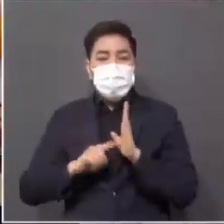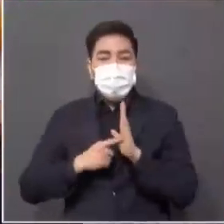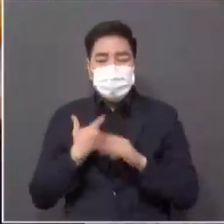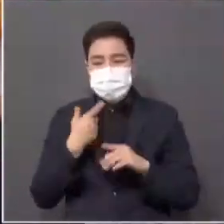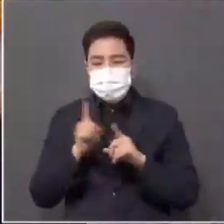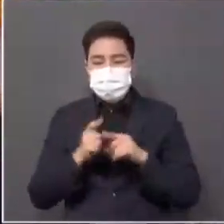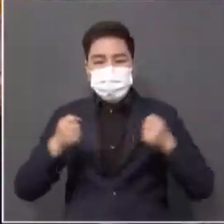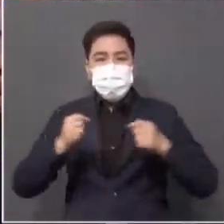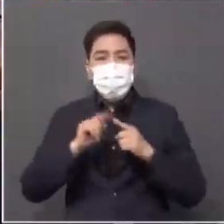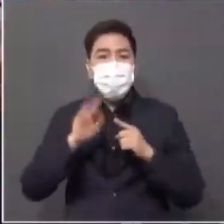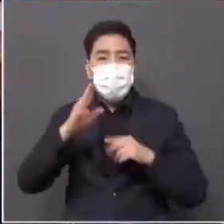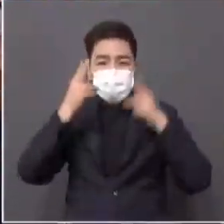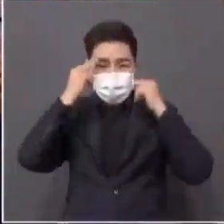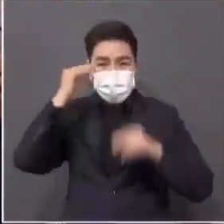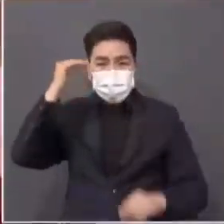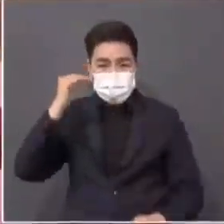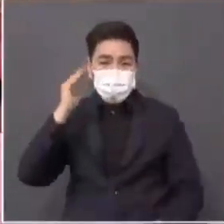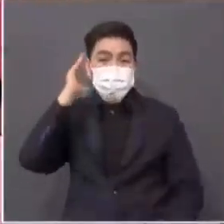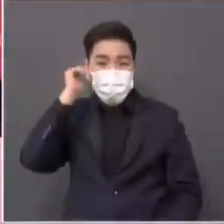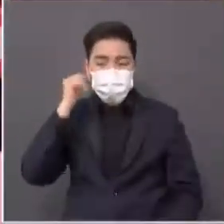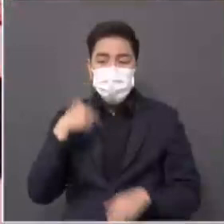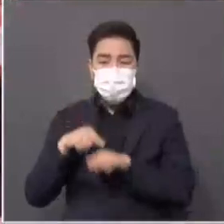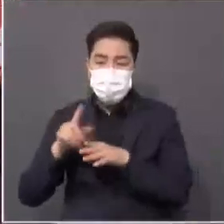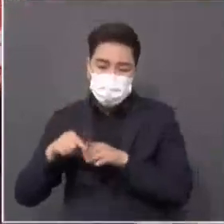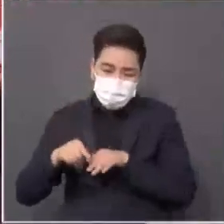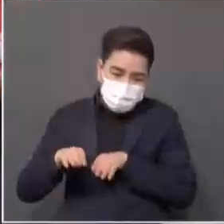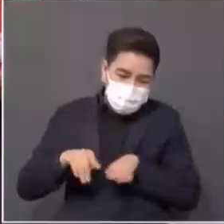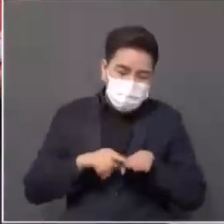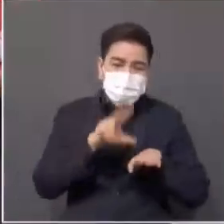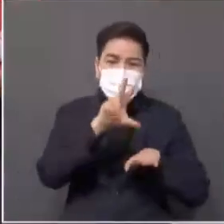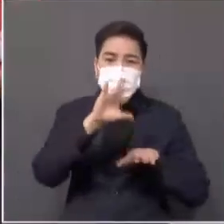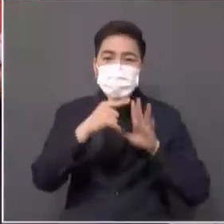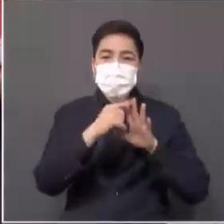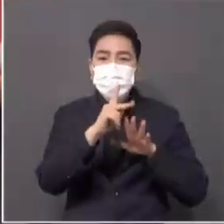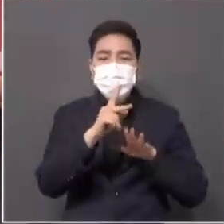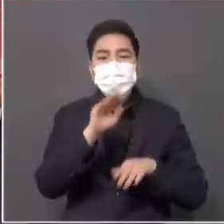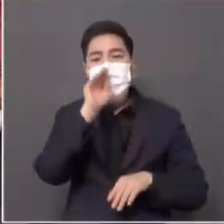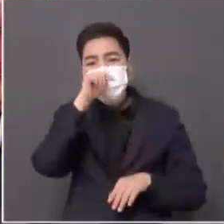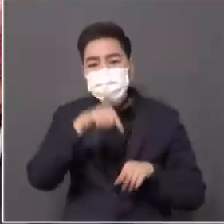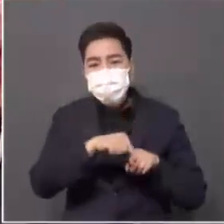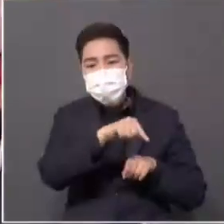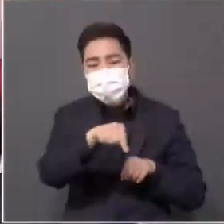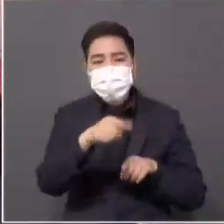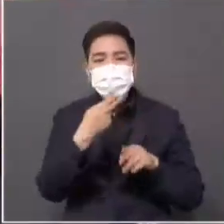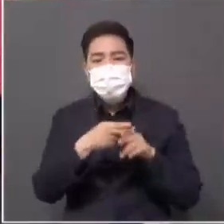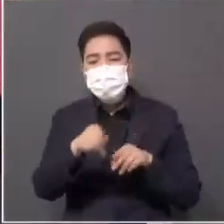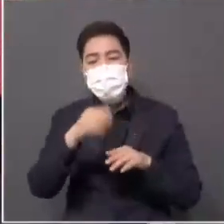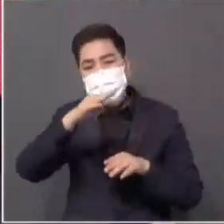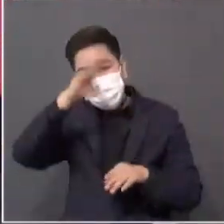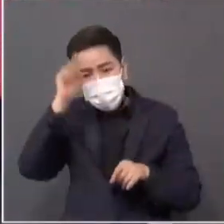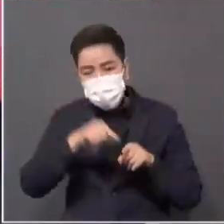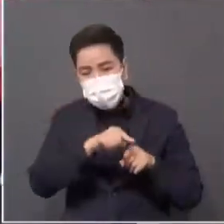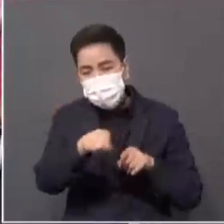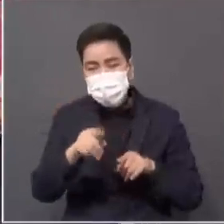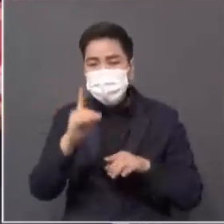หน้าอนุสาวรีย์ของคุณบรรหารศิลปอาชาไปยังตลาดสามชุกตลาดท่าช้างแล้วก็ต่อที่อำเภอเดิมบางนางบวช